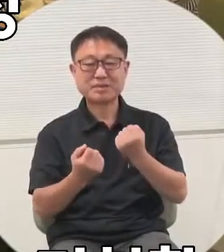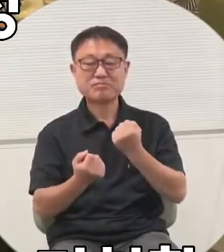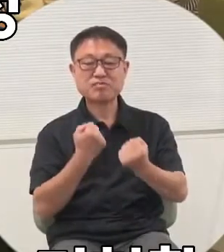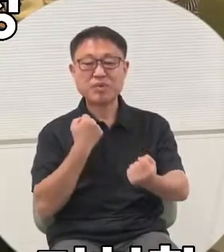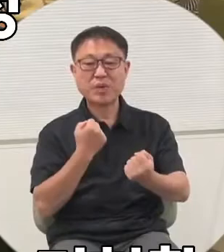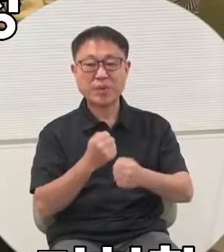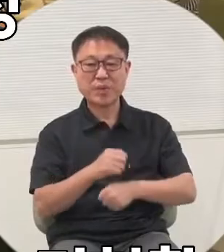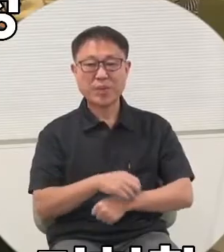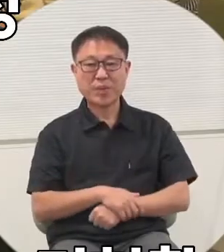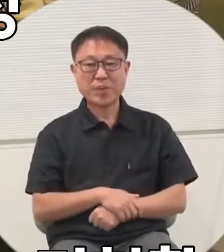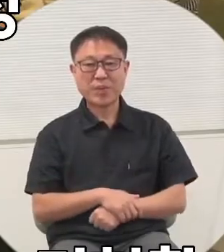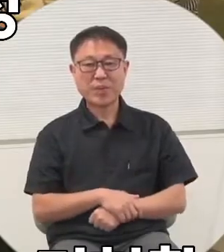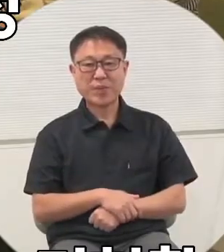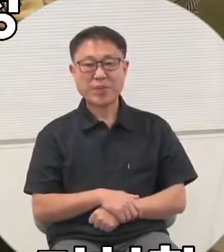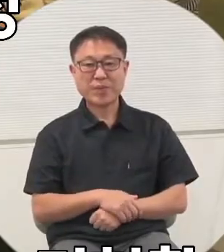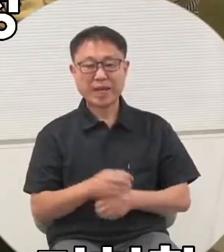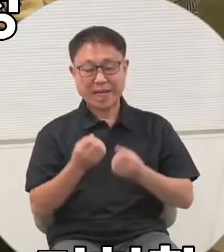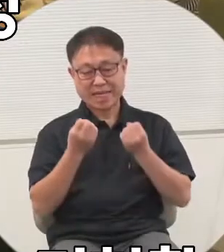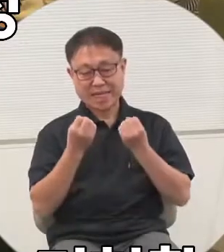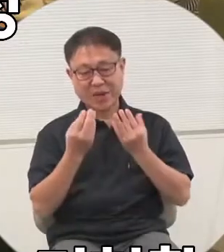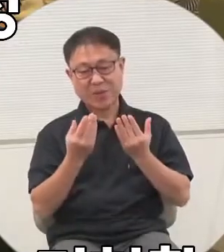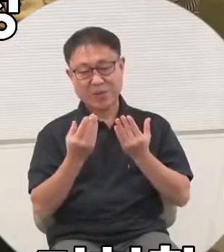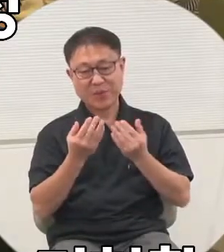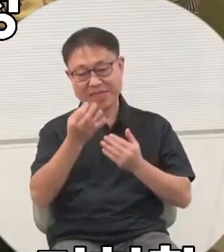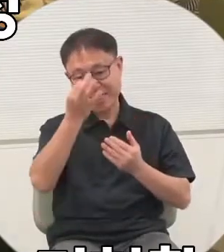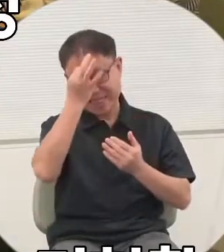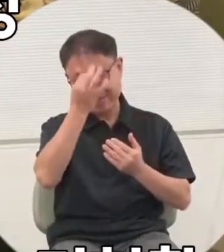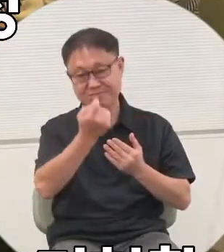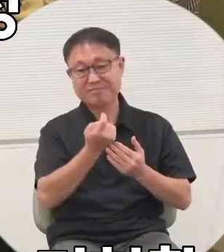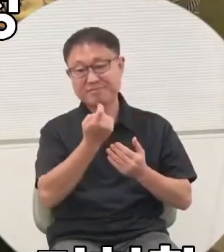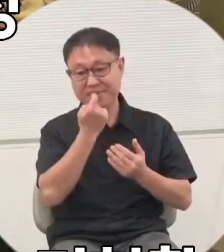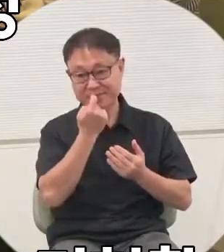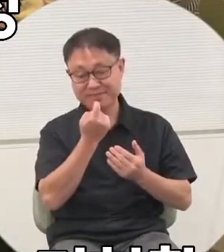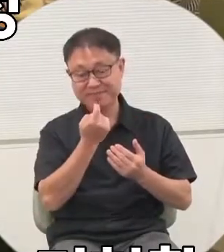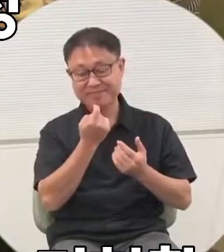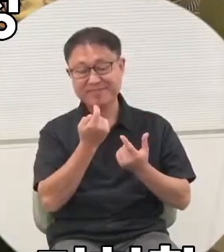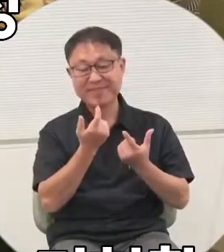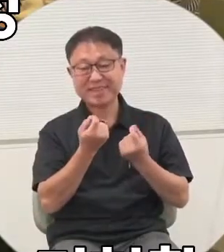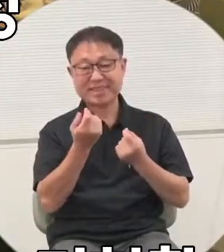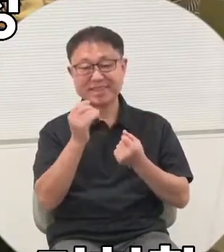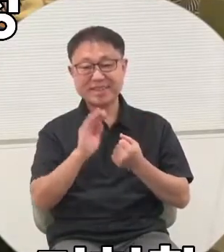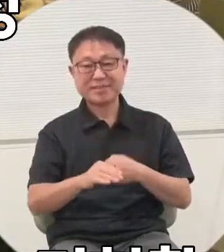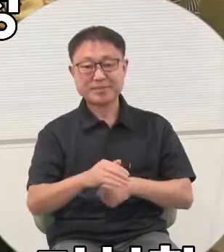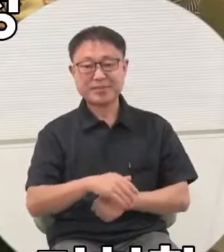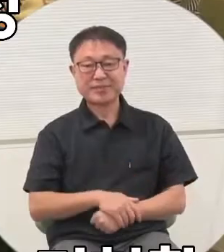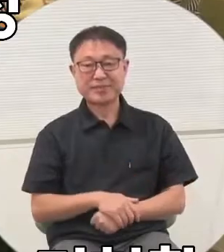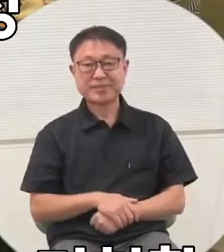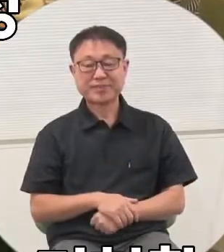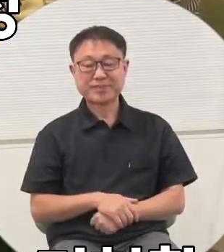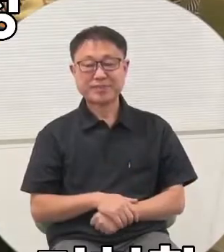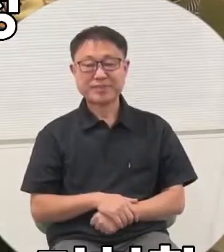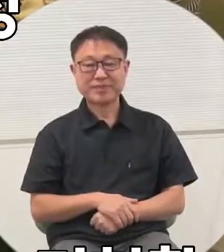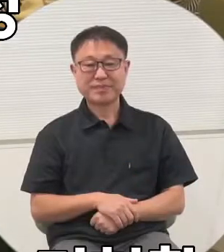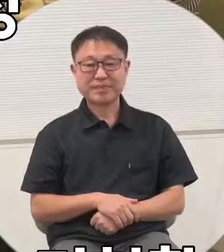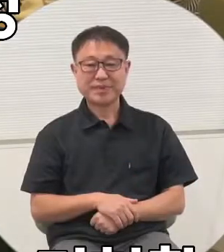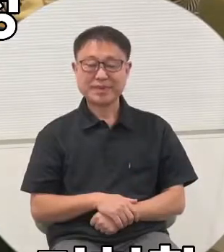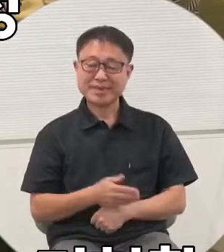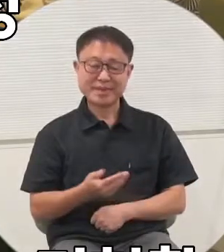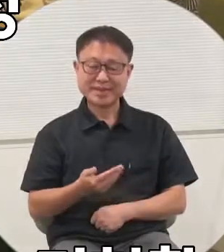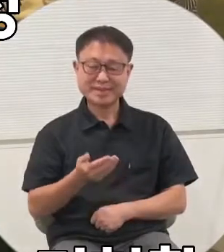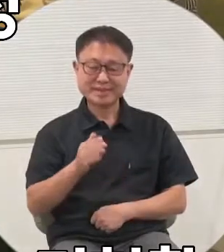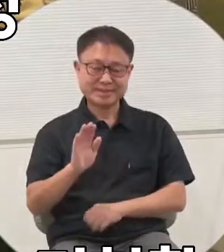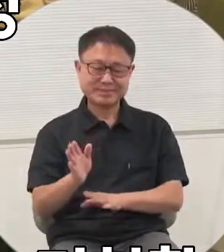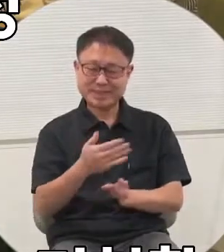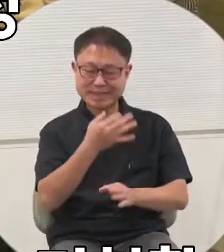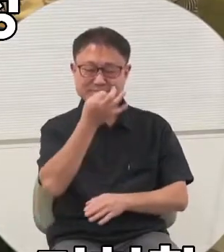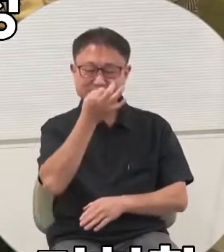또 또 새로운 걸 배웠다는 또 부분도 있긴 한데 그런 건 좀 적고 힘들었다는 것이 제일